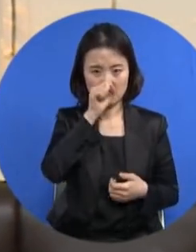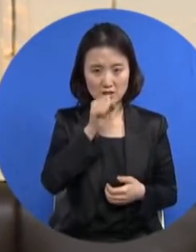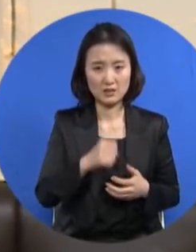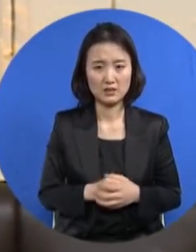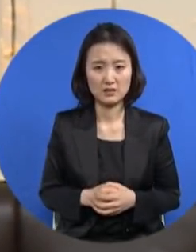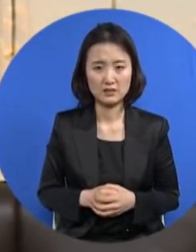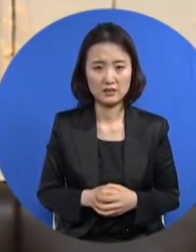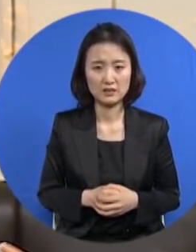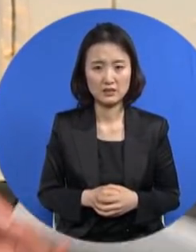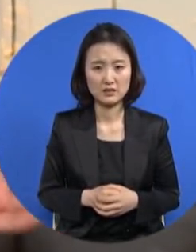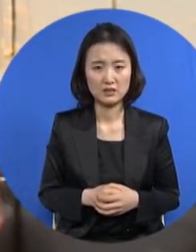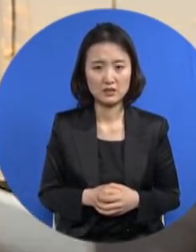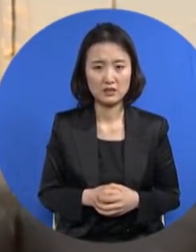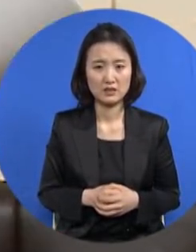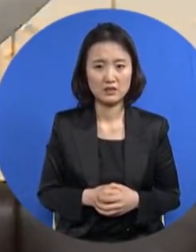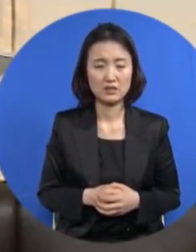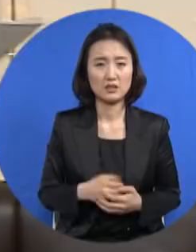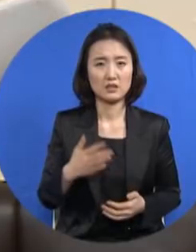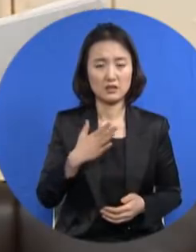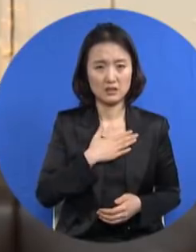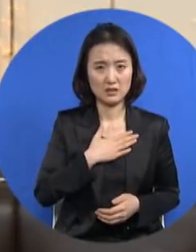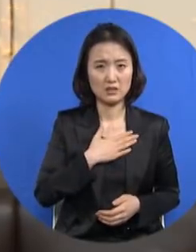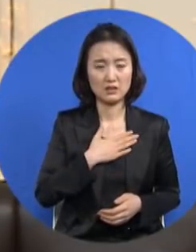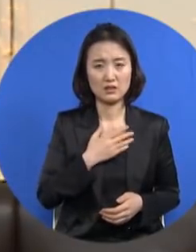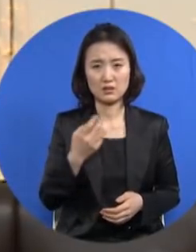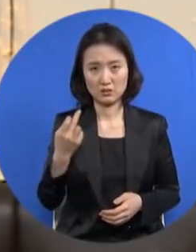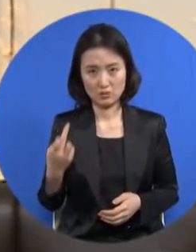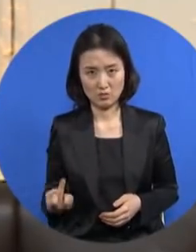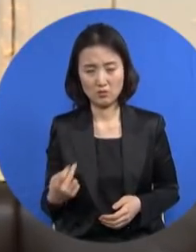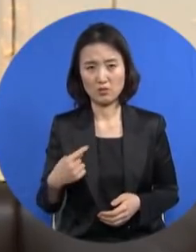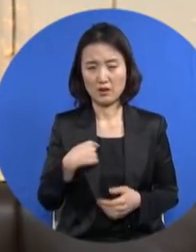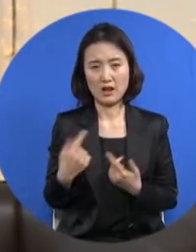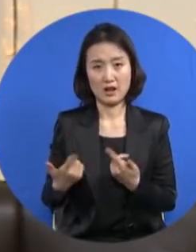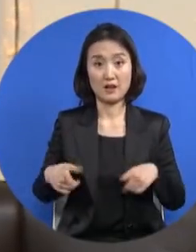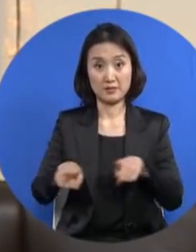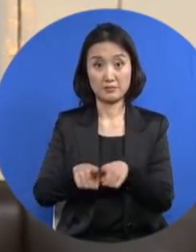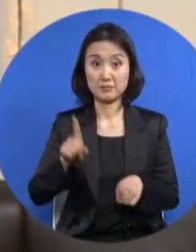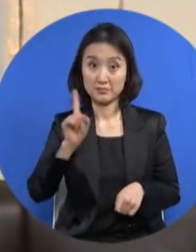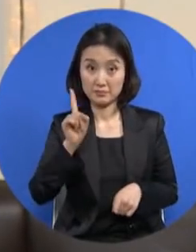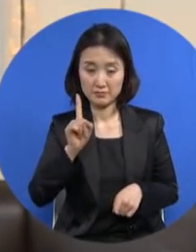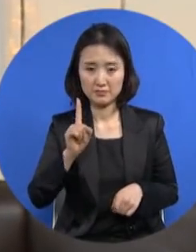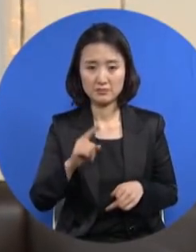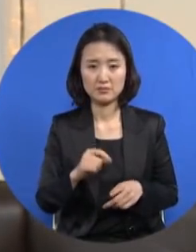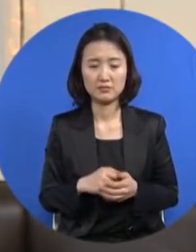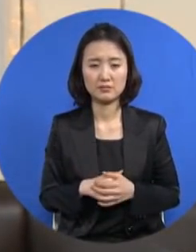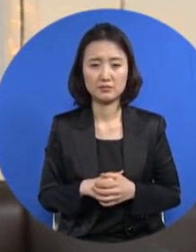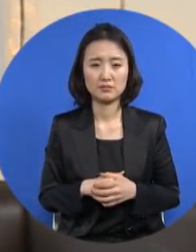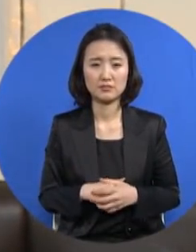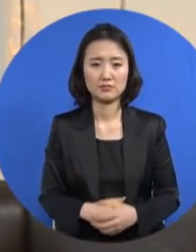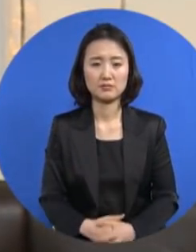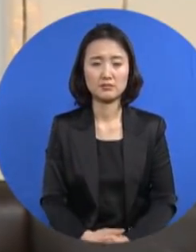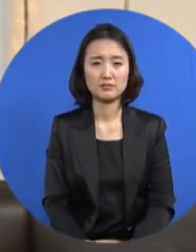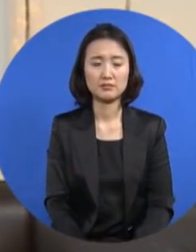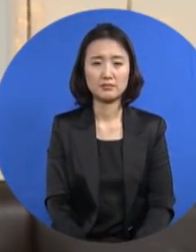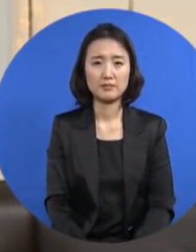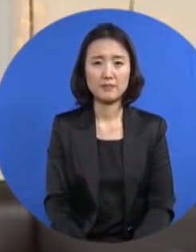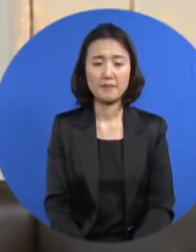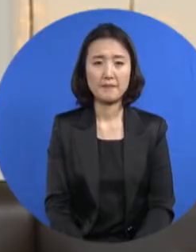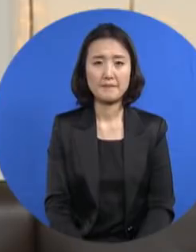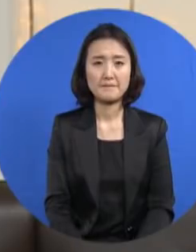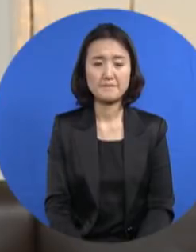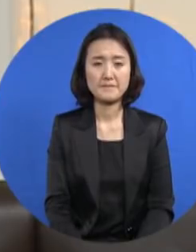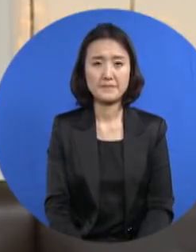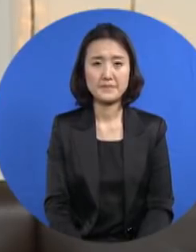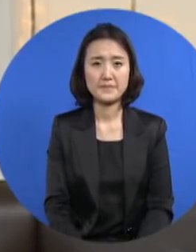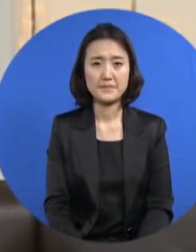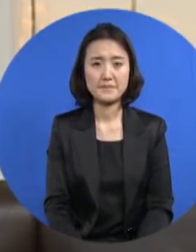귀했죠. 그래서 제 동생하고 저는요, 12시, 낮에부터 저는 어둑어둑해질